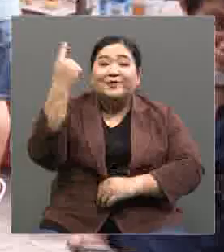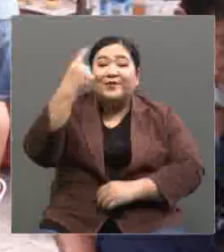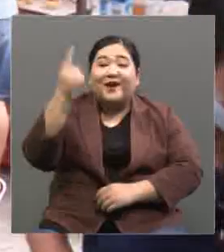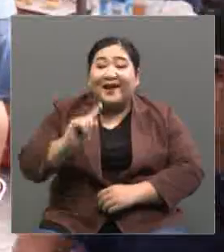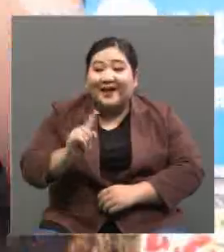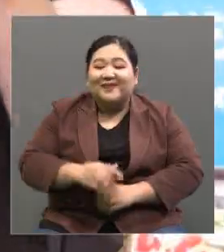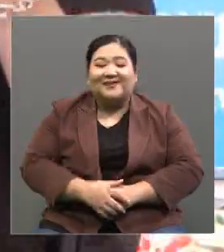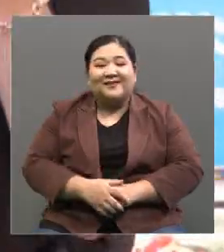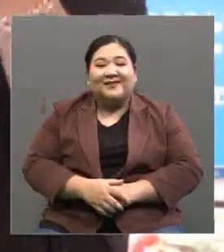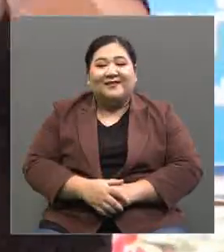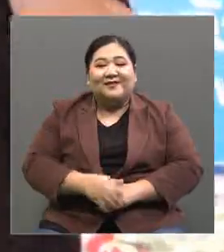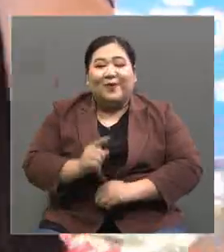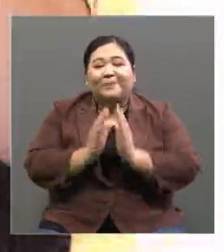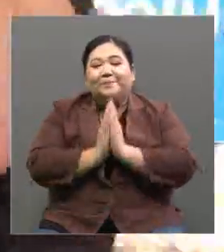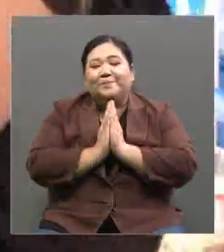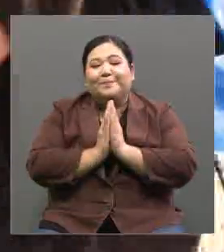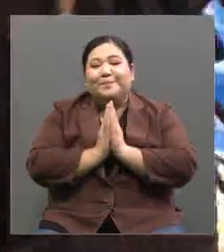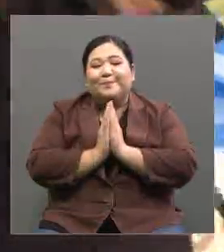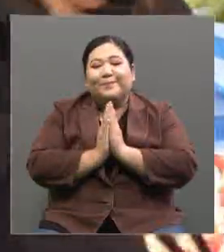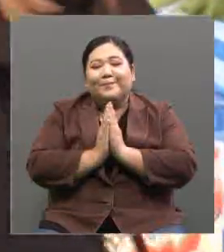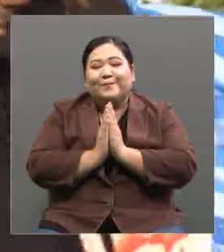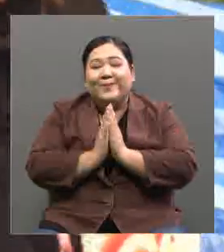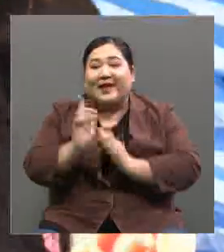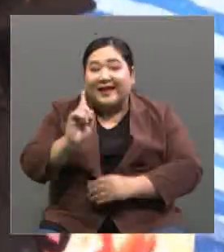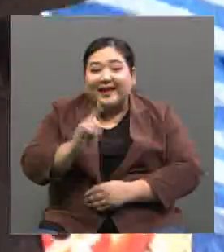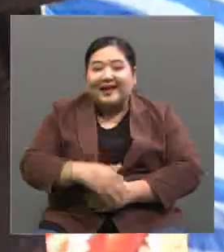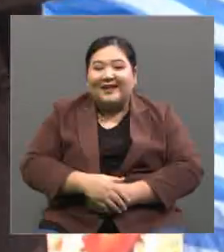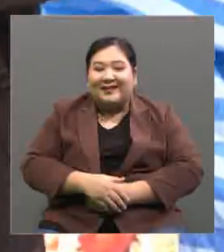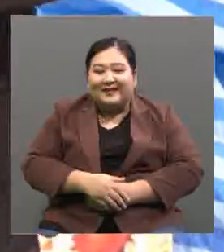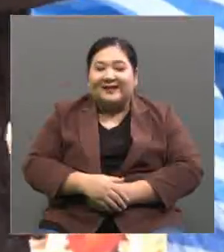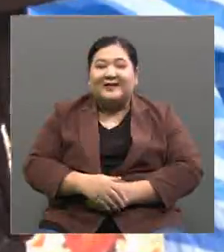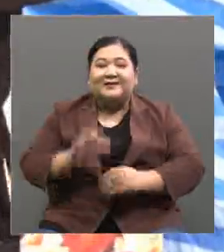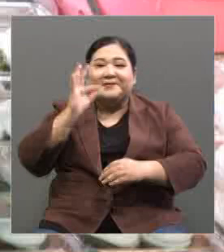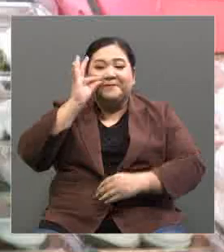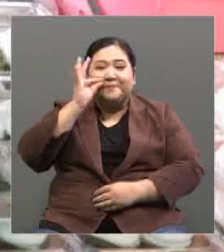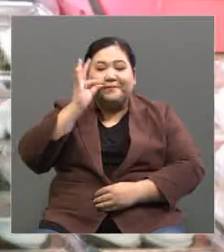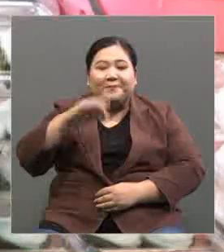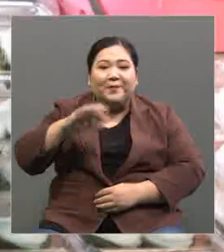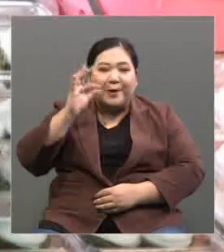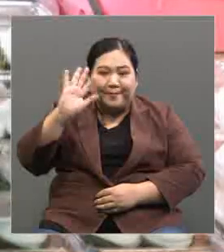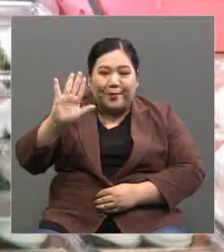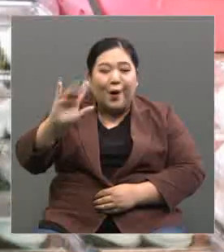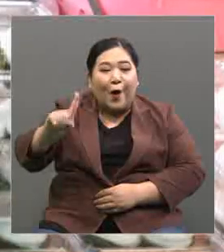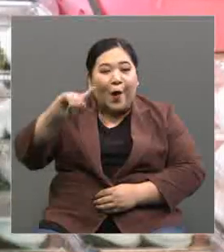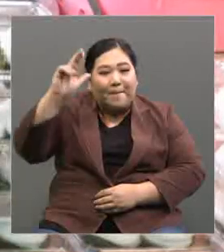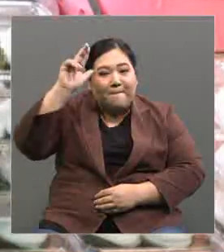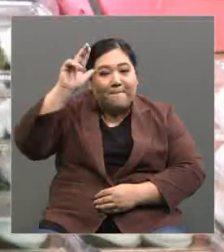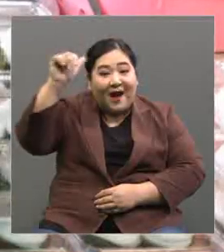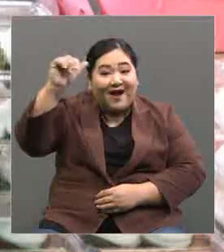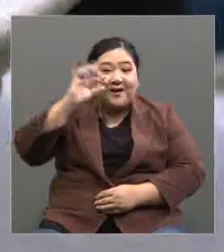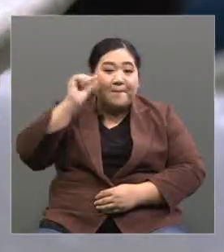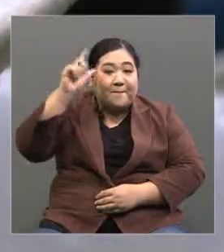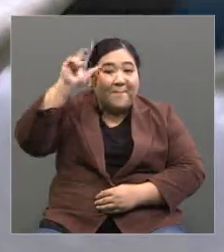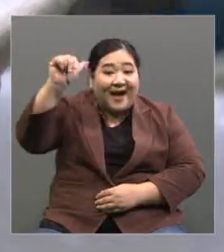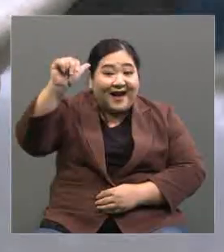ชมคุณผู้ฟังฮะต้องไปสะเดาะเคราะห์ใช่มั้ยคะใช่ไปรอดต่างพระเจ้าตาอยากจะประสบความสำเร็จอยากจะพ้นเคราะห์อะไรต่างๆ